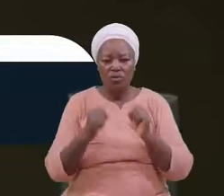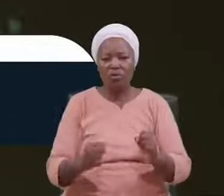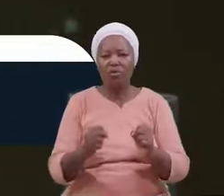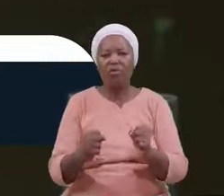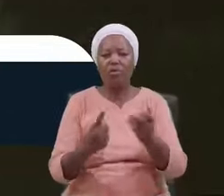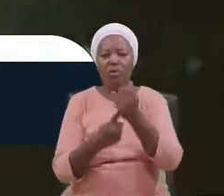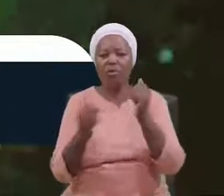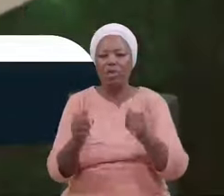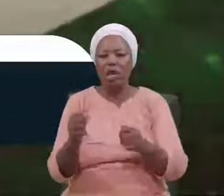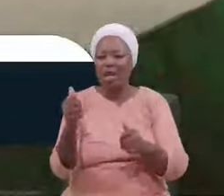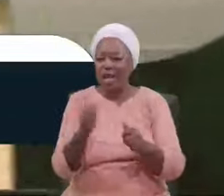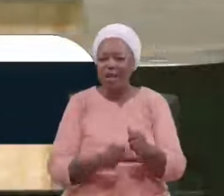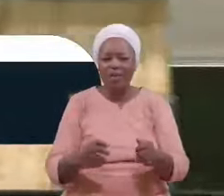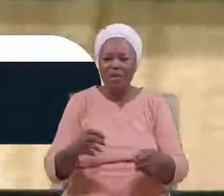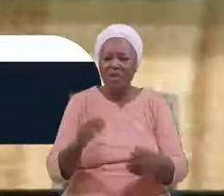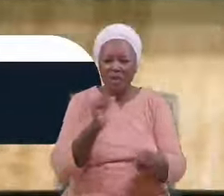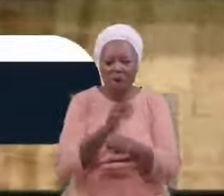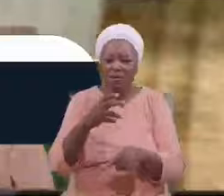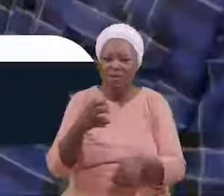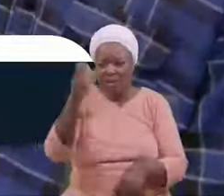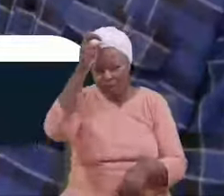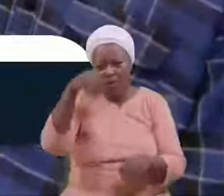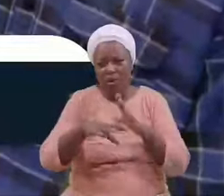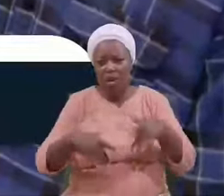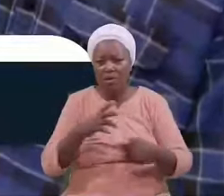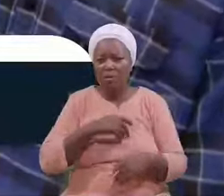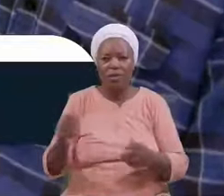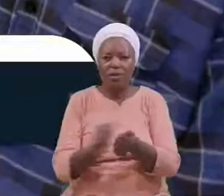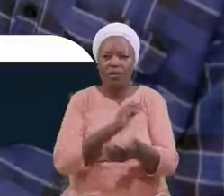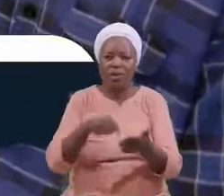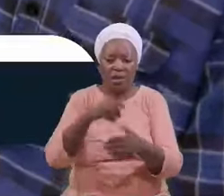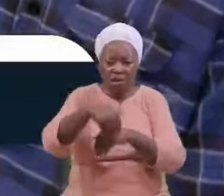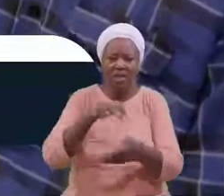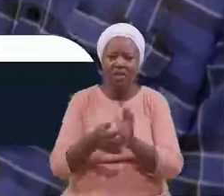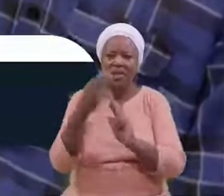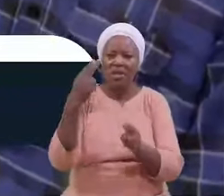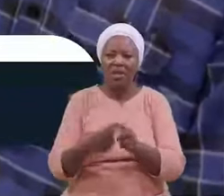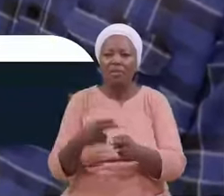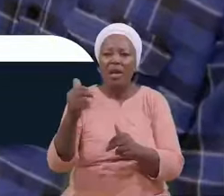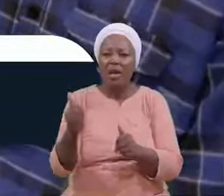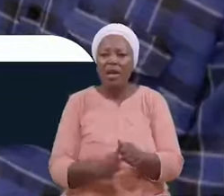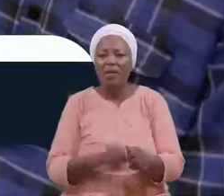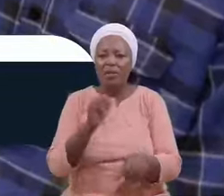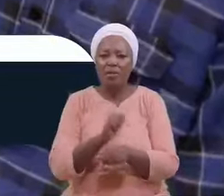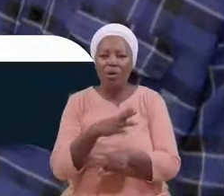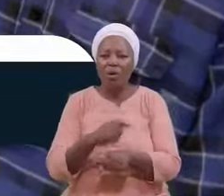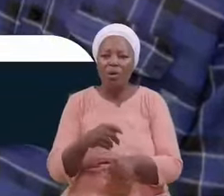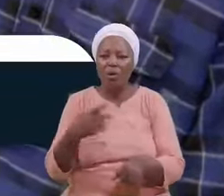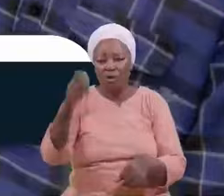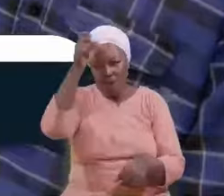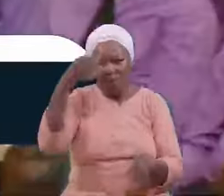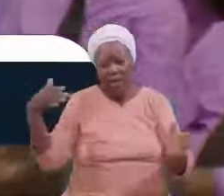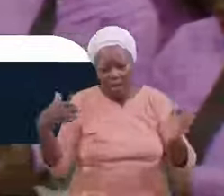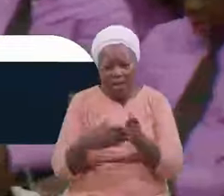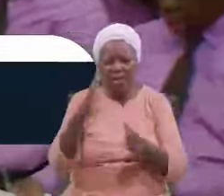forteresses. Toute forteresse dans votre vie sera renversée. Les forteresses contre vos affaires seront renversées ce jour. Toutes